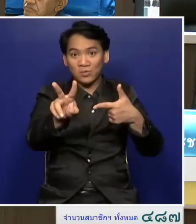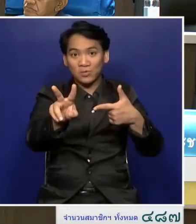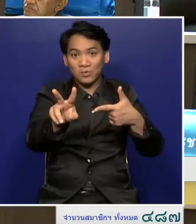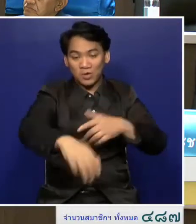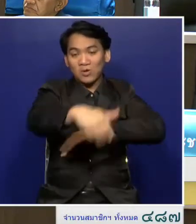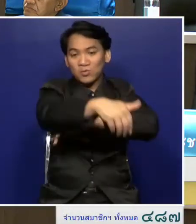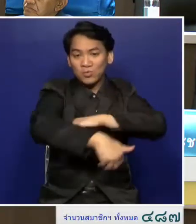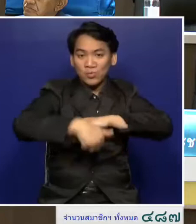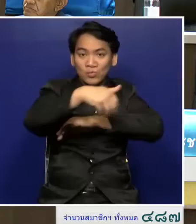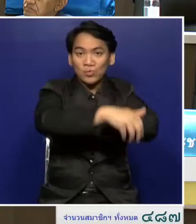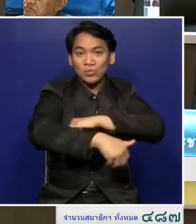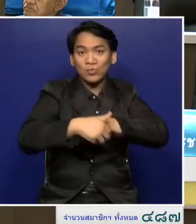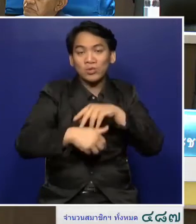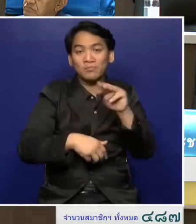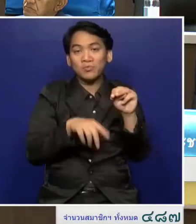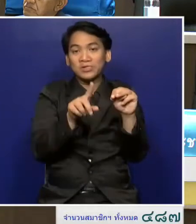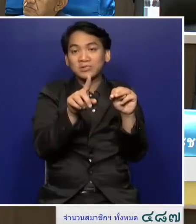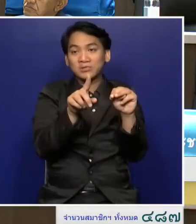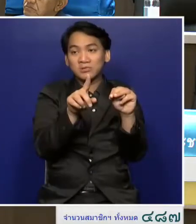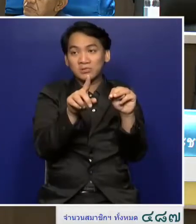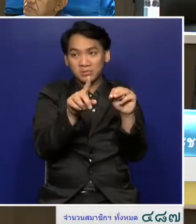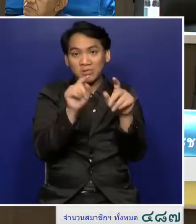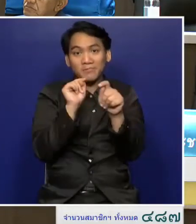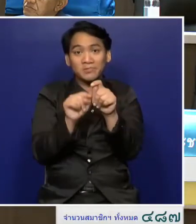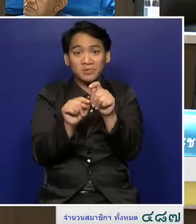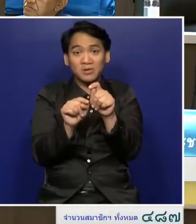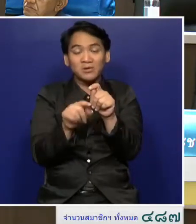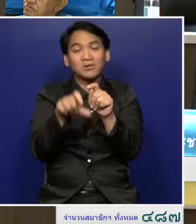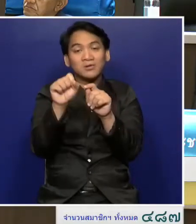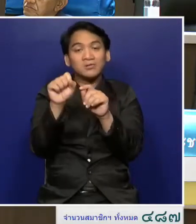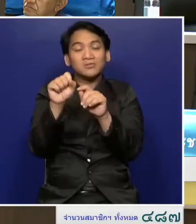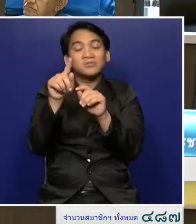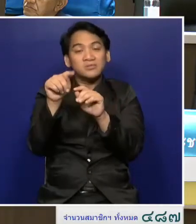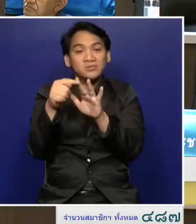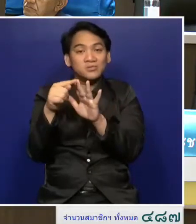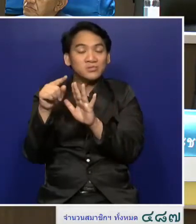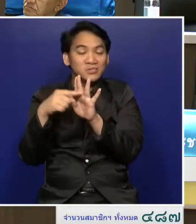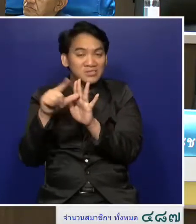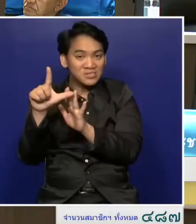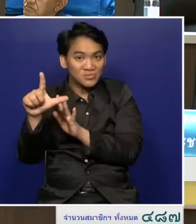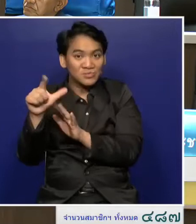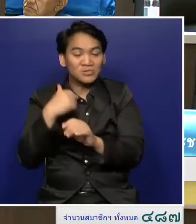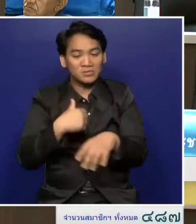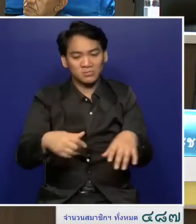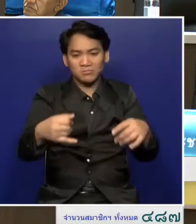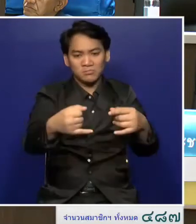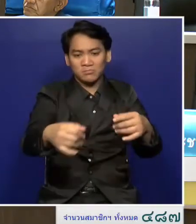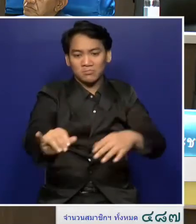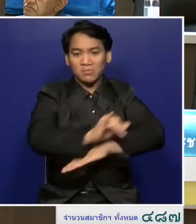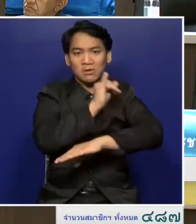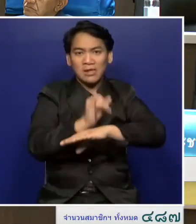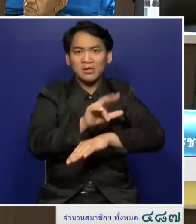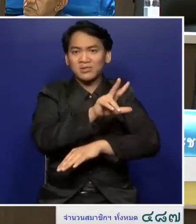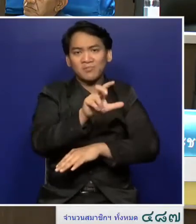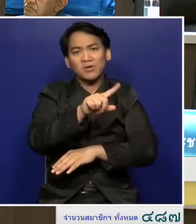นาพืชนที่ในมูลหนึ่ ตับบนบ้านควรอำเภอเมืองจหดสตูนเน้อที่ประมาณ 3-400 ไ่เพื่อทำโงการ